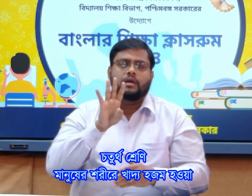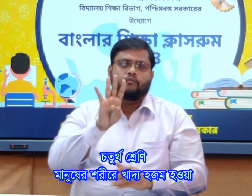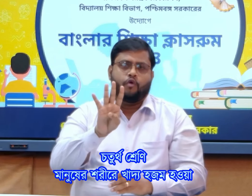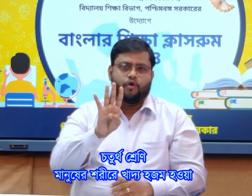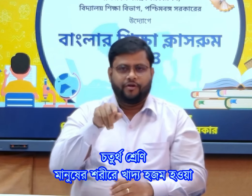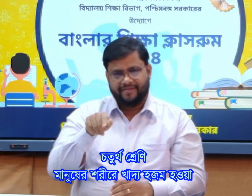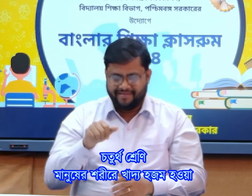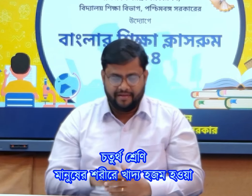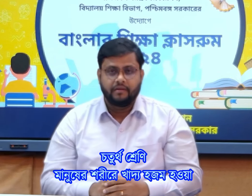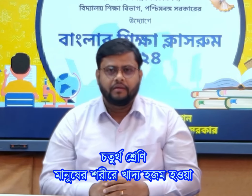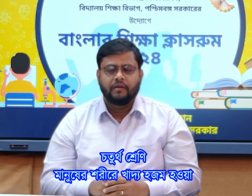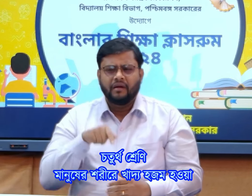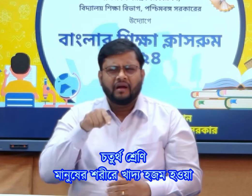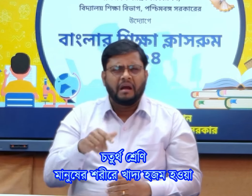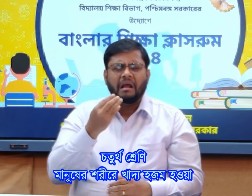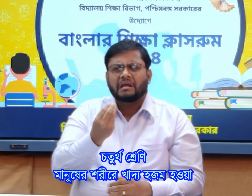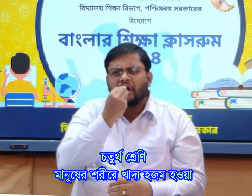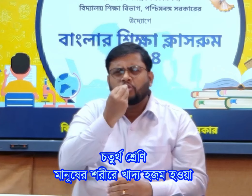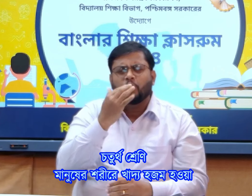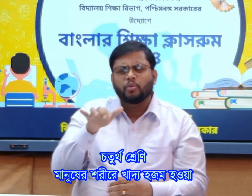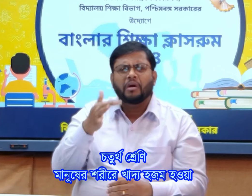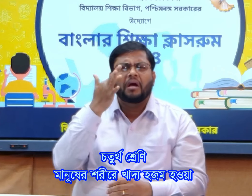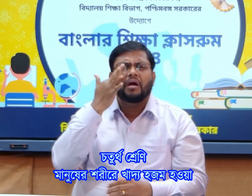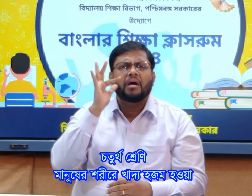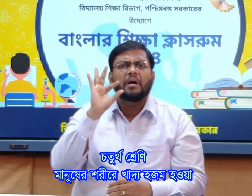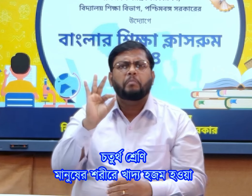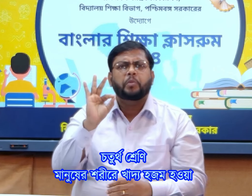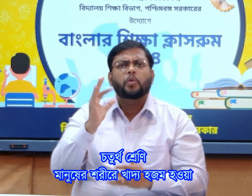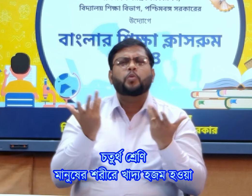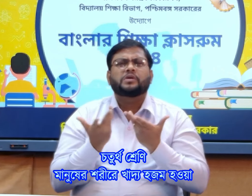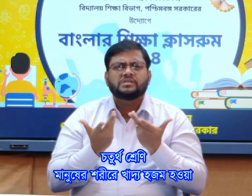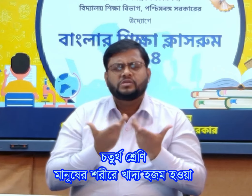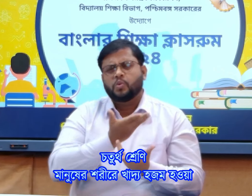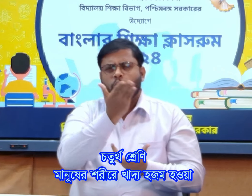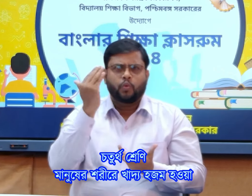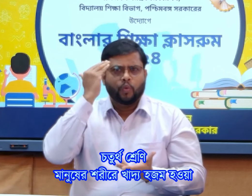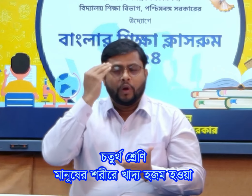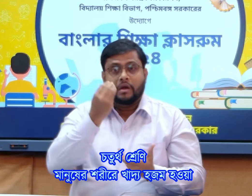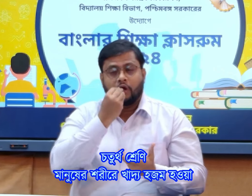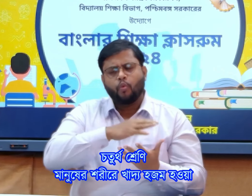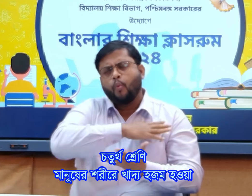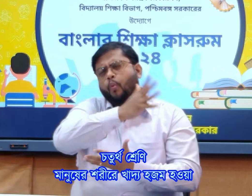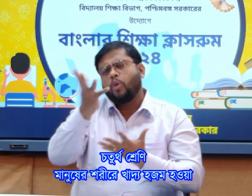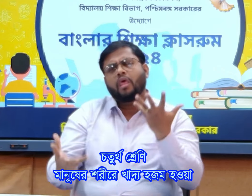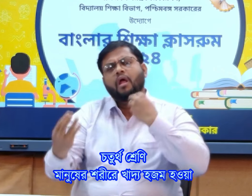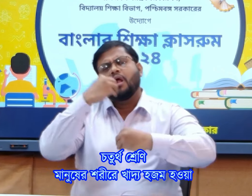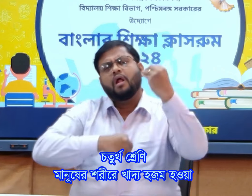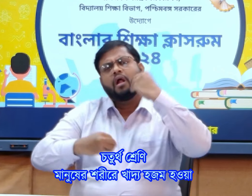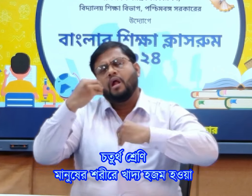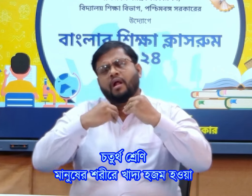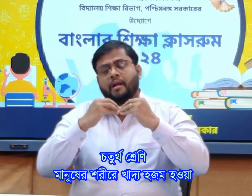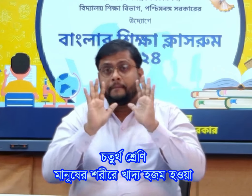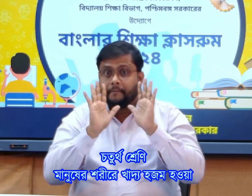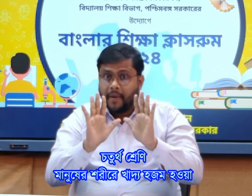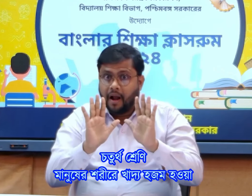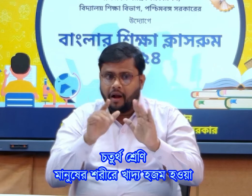ক্লাস ফোরের আমরা যে খাবারগুলো খাই সেগুলো কিভাবে আমরা দেখে বুঝি যেগুলো আমাদের